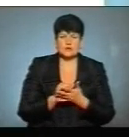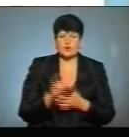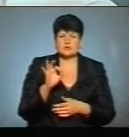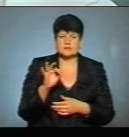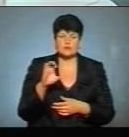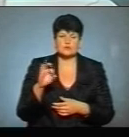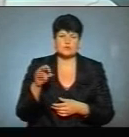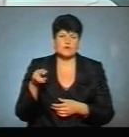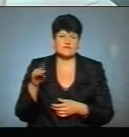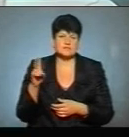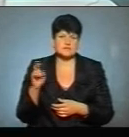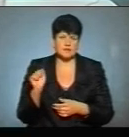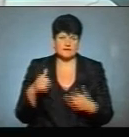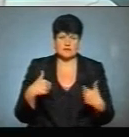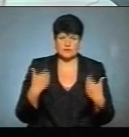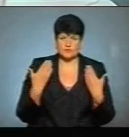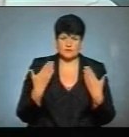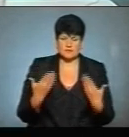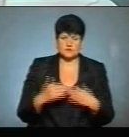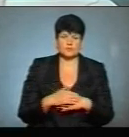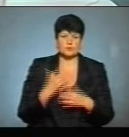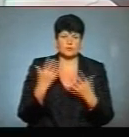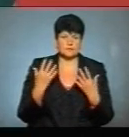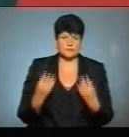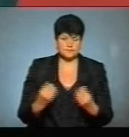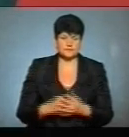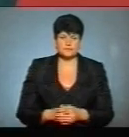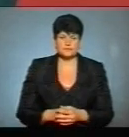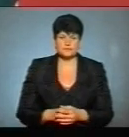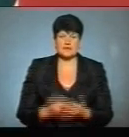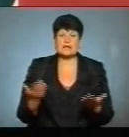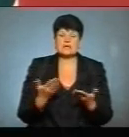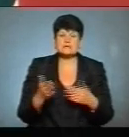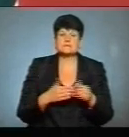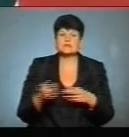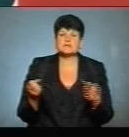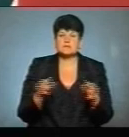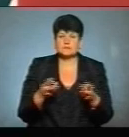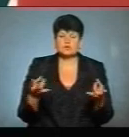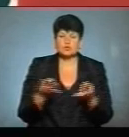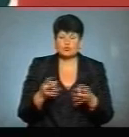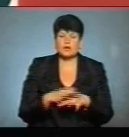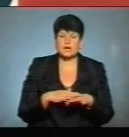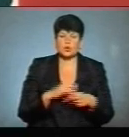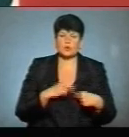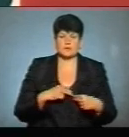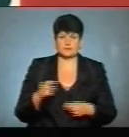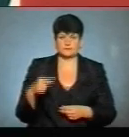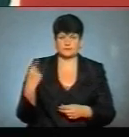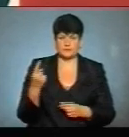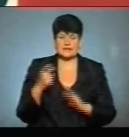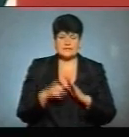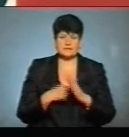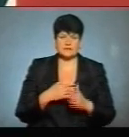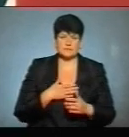Олександра Островська. Вітаю вас. Доброго дня. Яких фахівців потребує ринок праці Тернопільщини, дізнавався